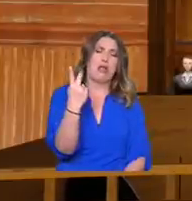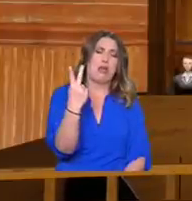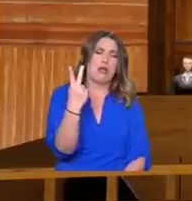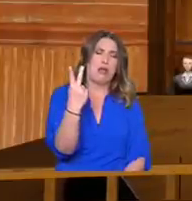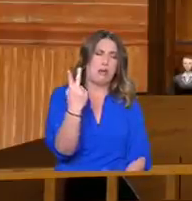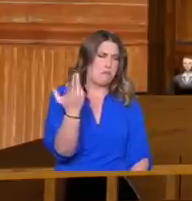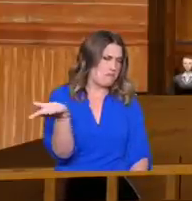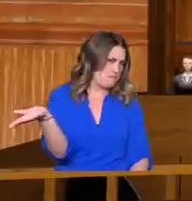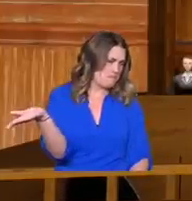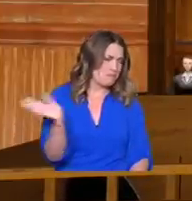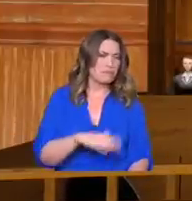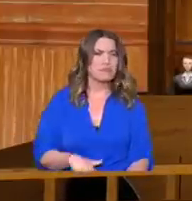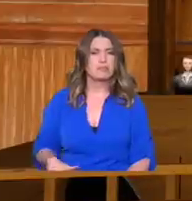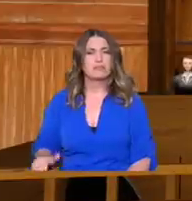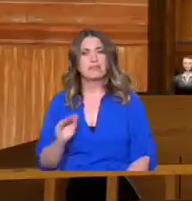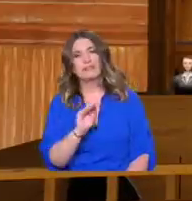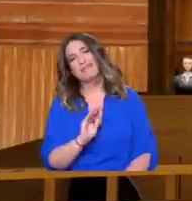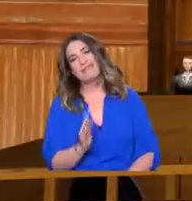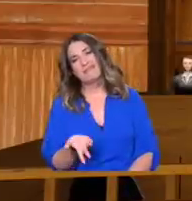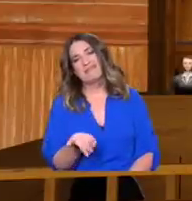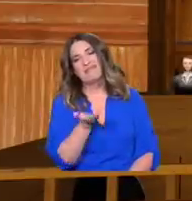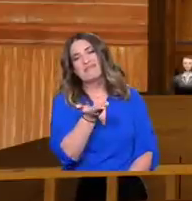Απαντάει ο κύριος Κούγιας, δεν βαθμολογήστε.